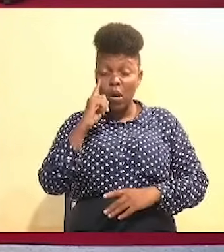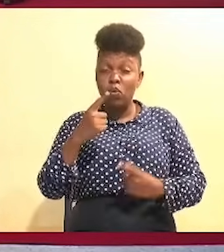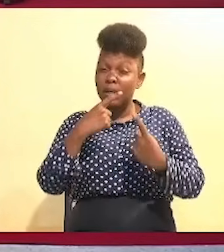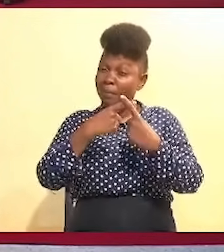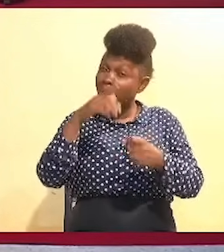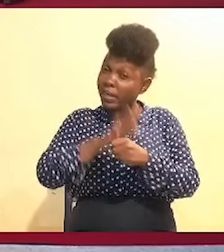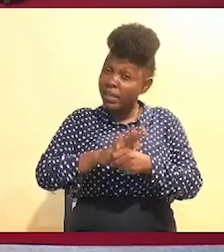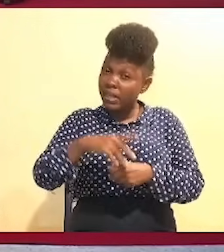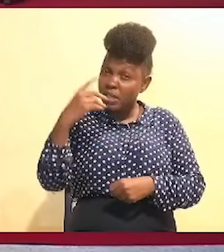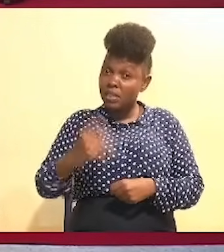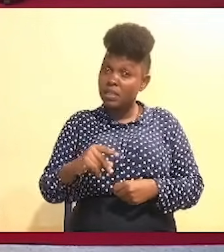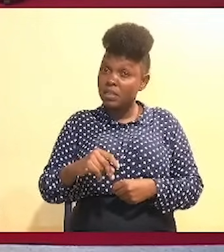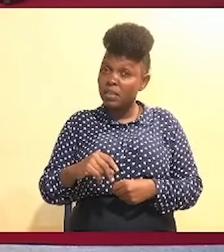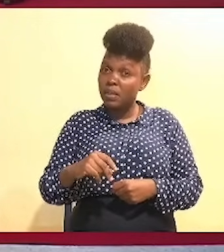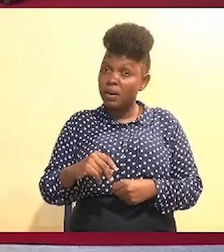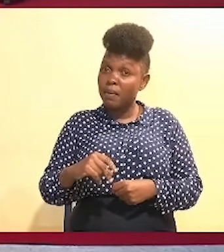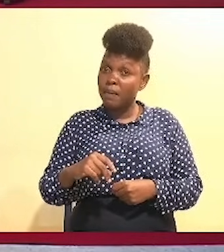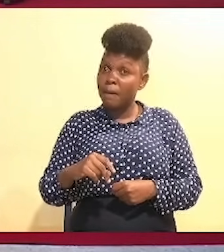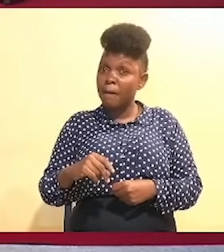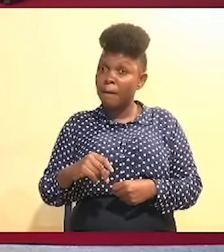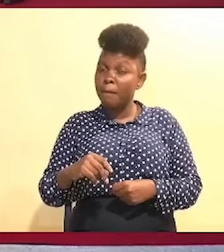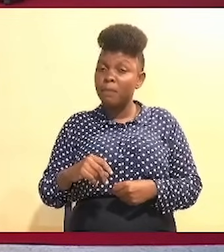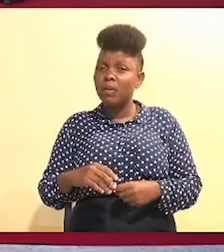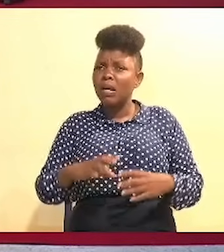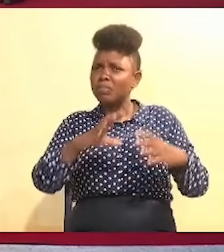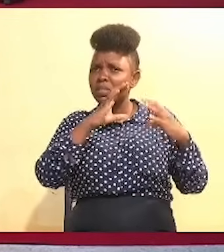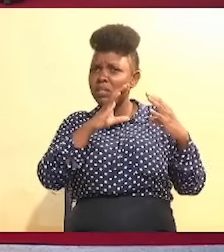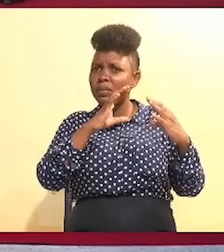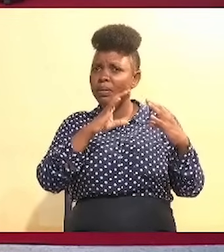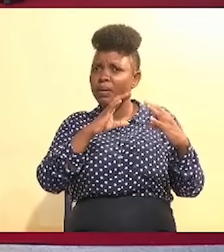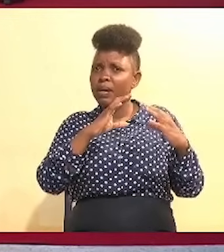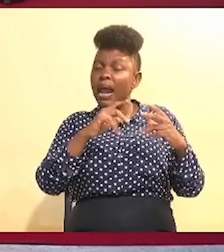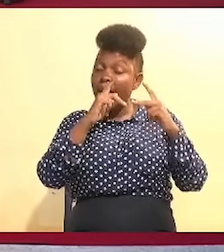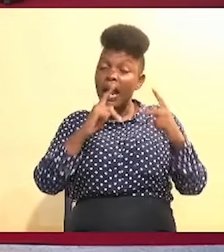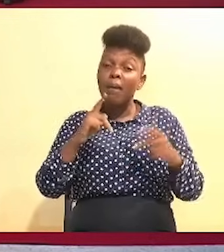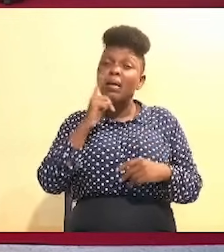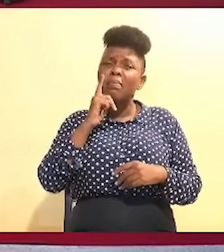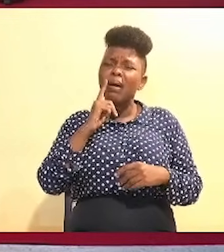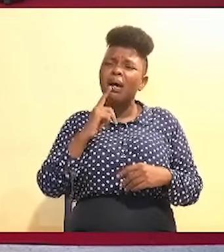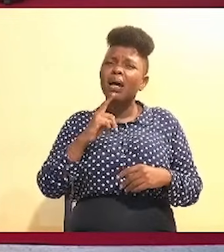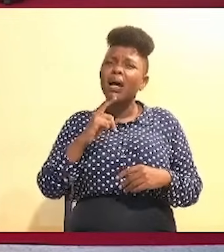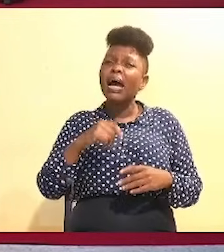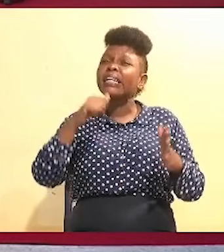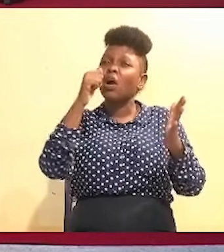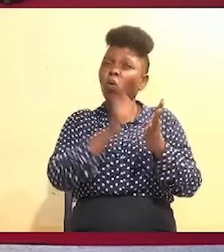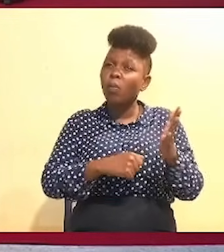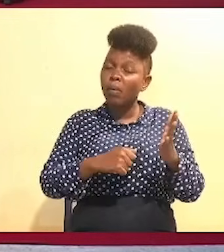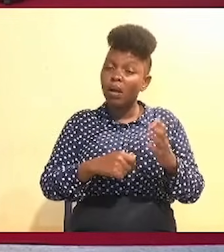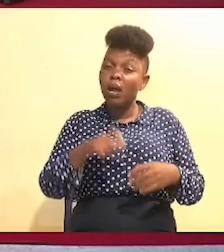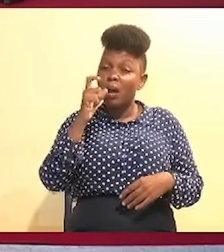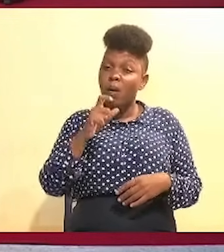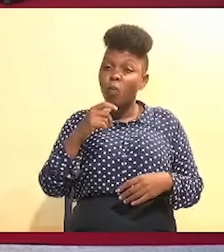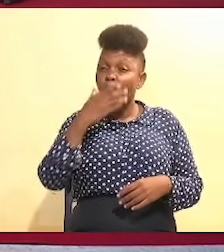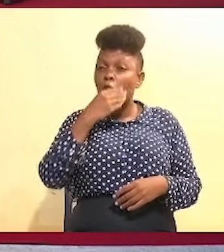sana mzigo unaachwa kwa mtu huyu. Kama ni mama atakoma ye mwenyewe kila kitu. Ndume ukiuliza